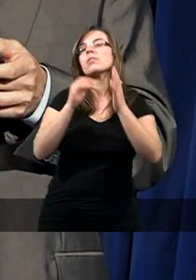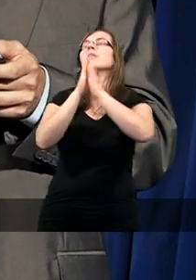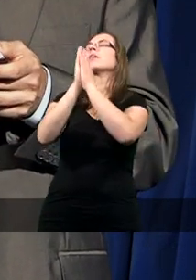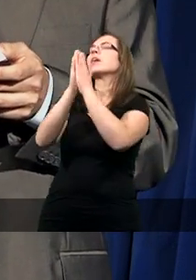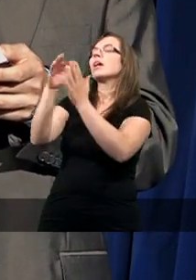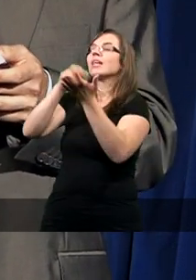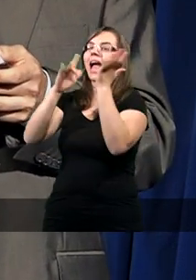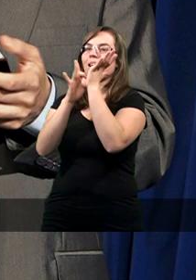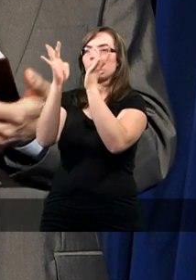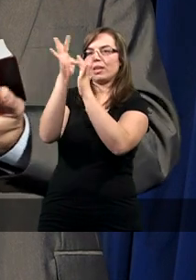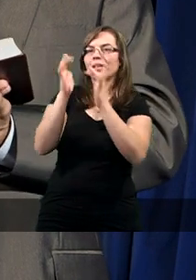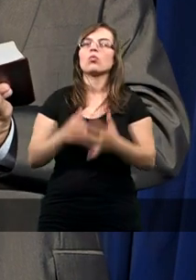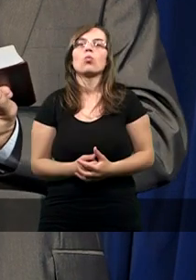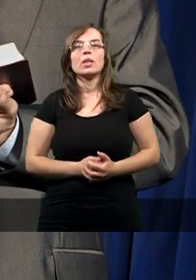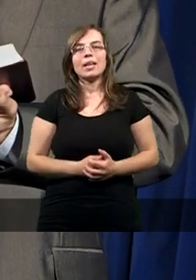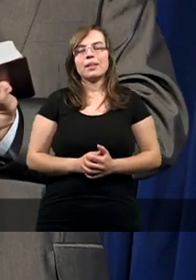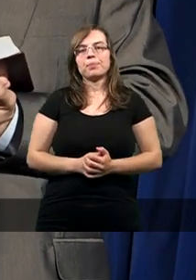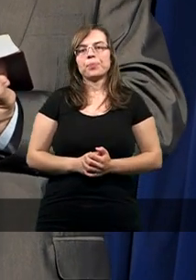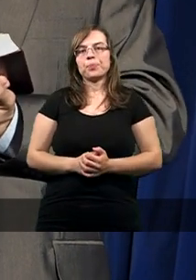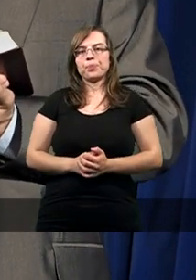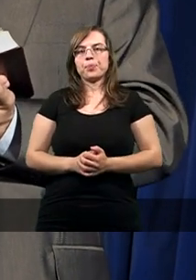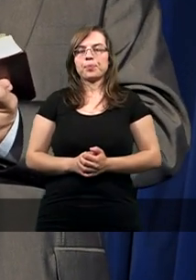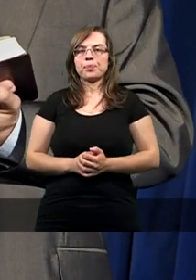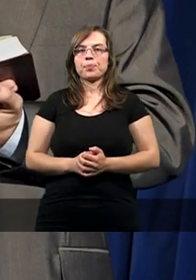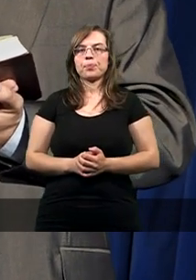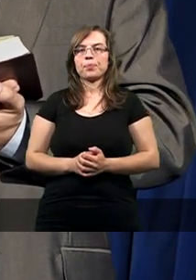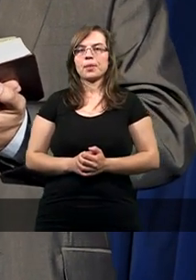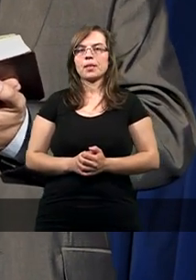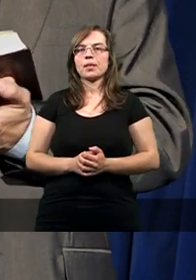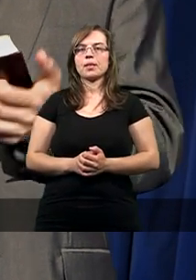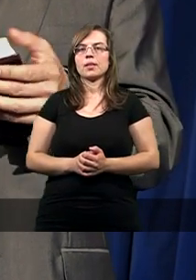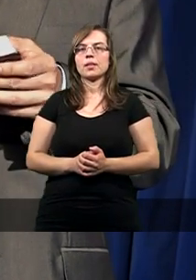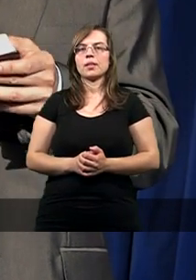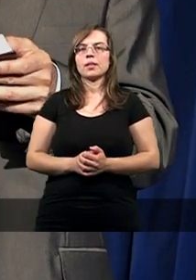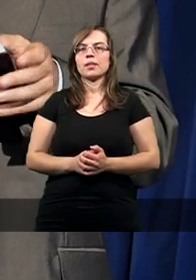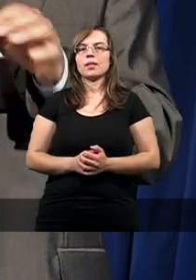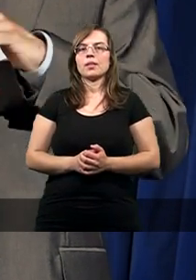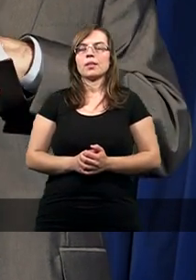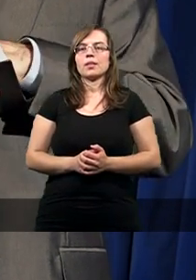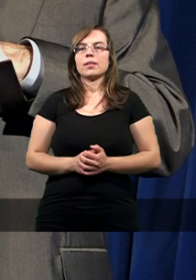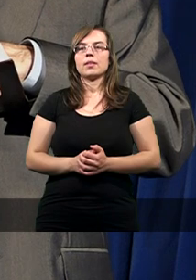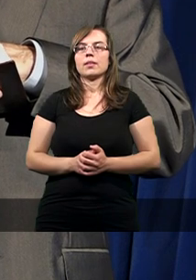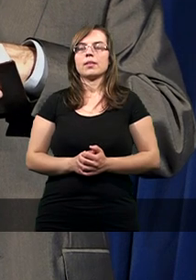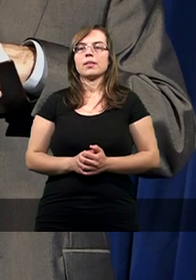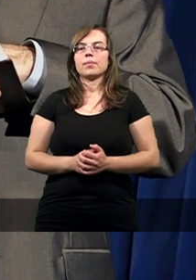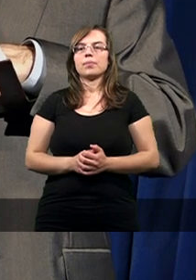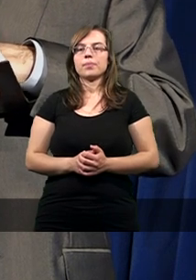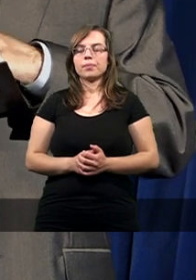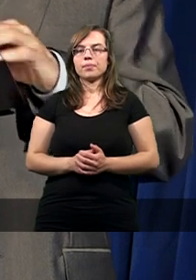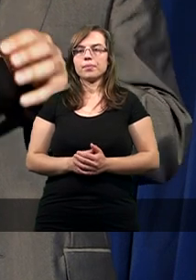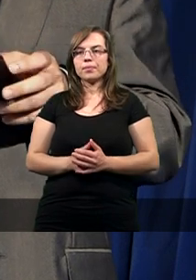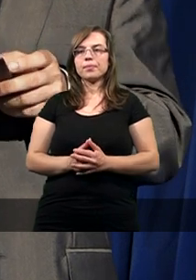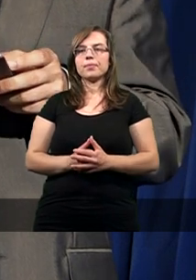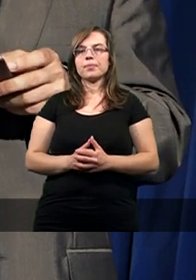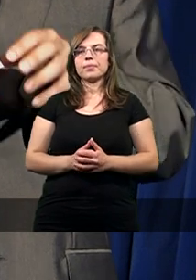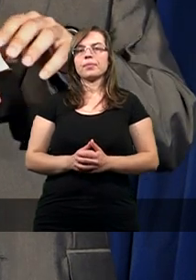Jezusa Chrystusa. We won't read all the verses in each of the occasions here because we know the stories quite well, but I'd like you to turn with me